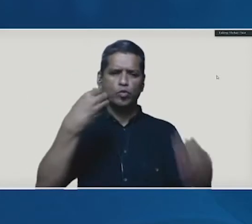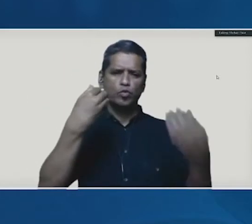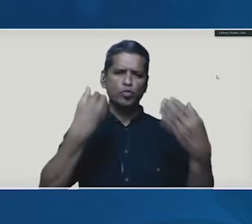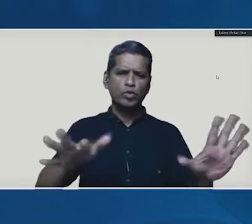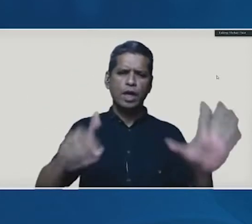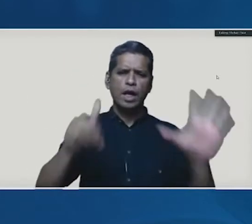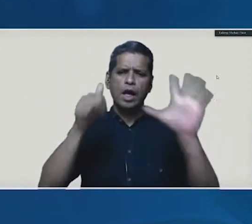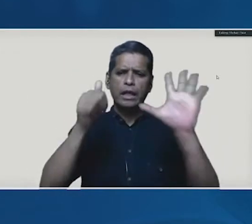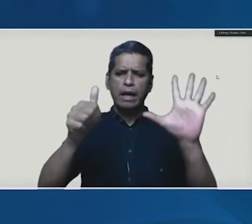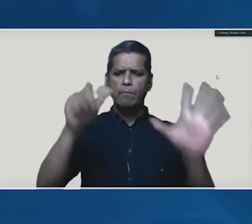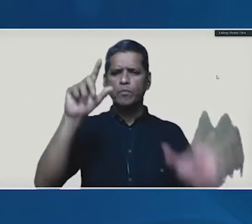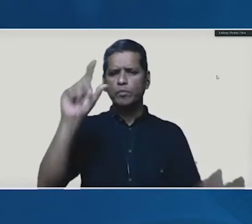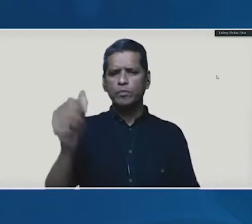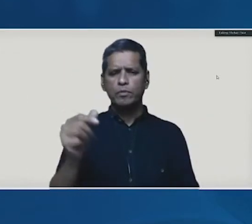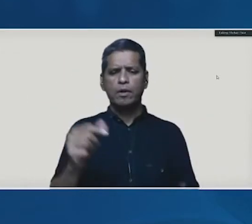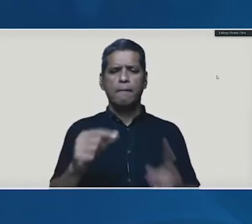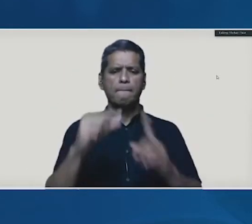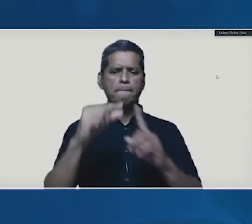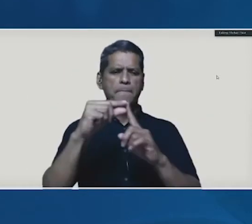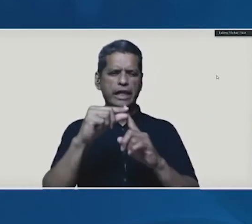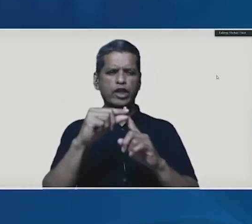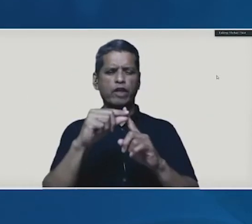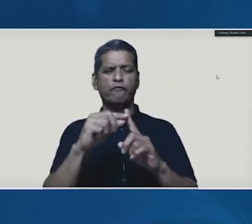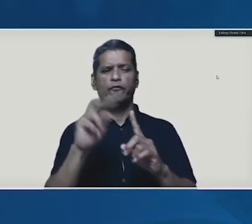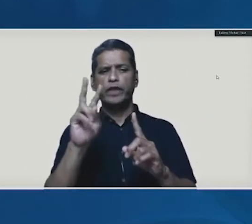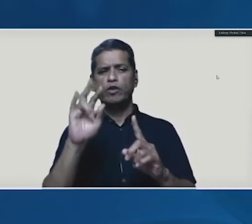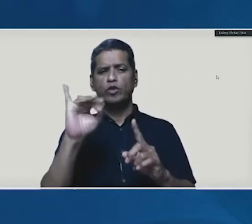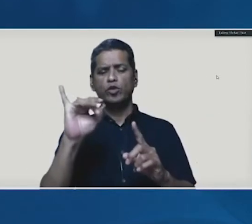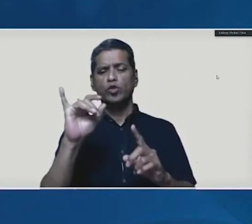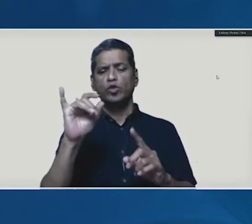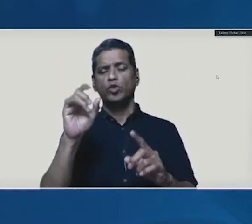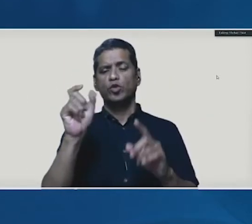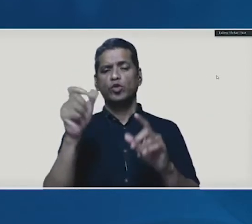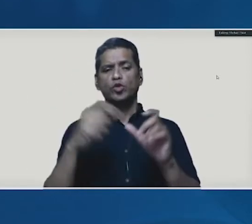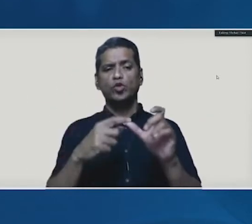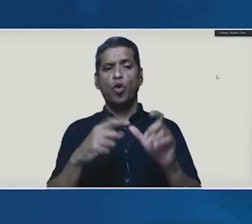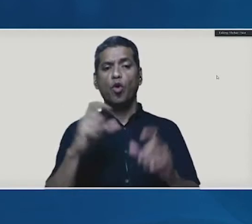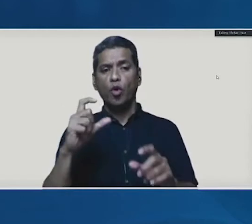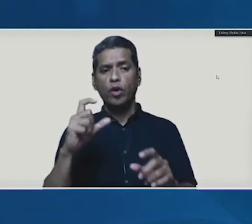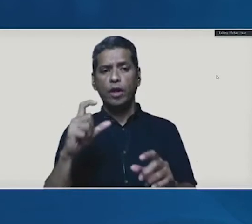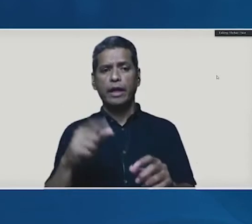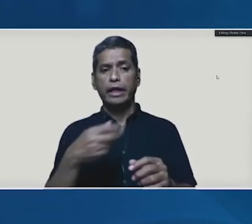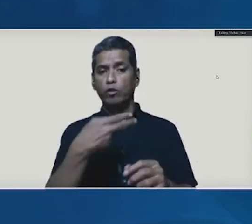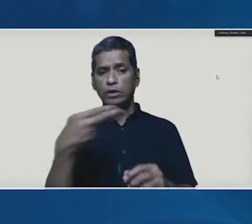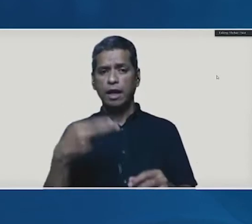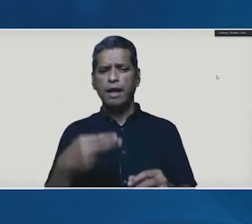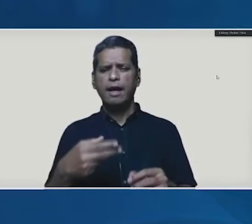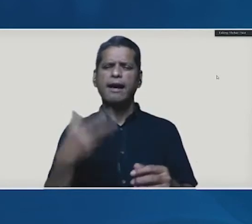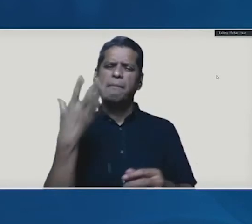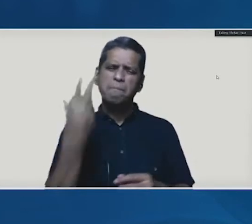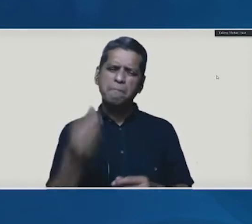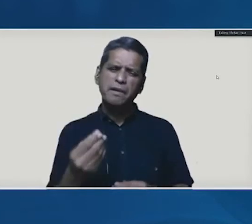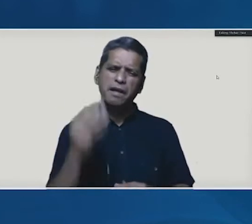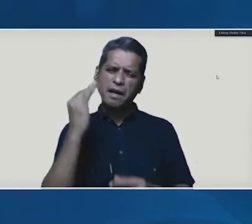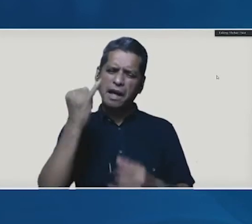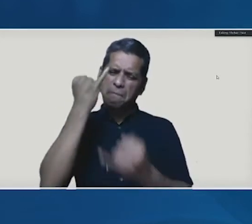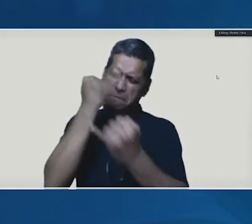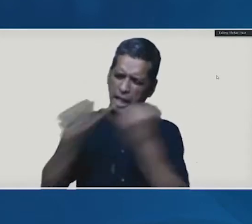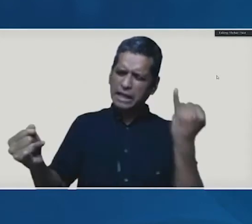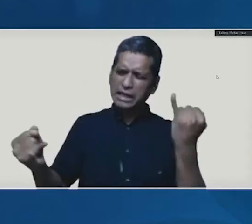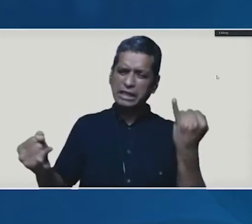yang lalu 6 bulan pandemi virus Corona di Indonesia kapan akan berakhir kapan akan